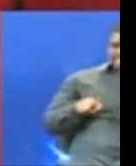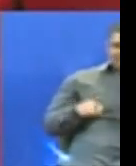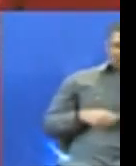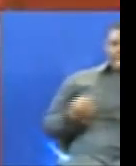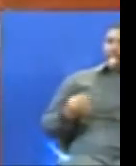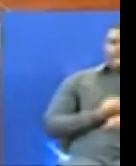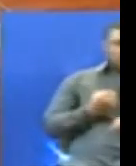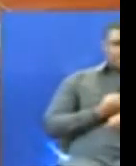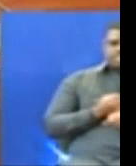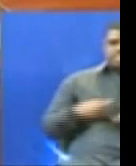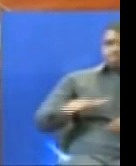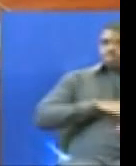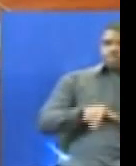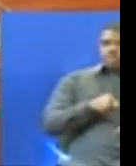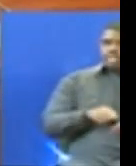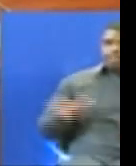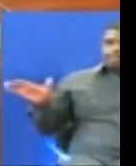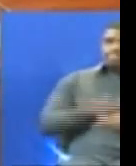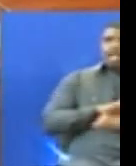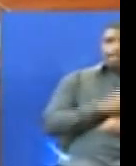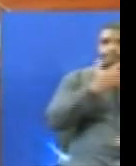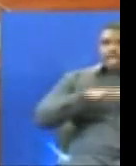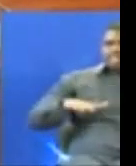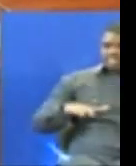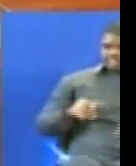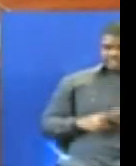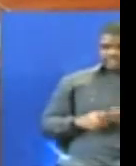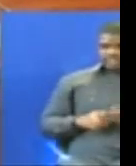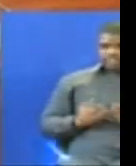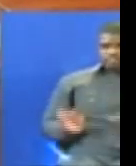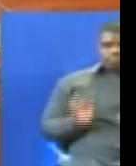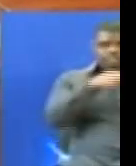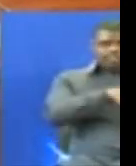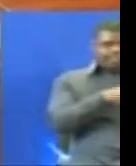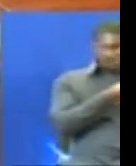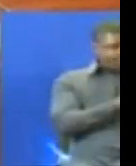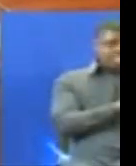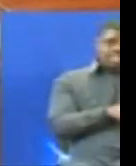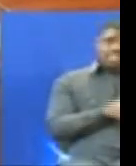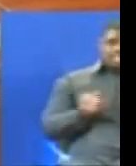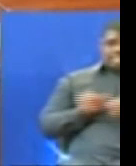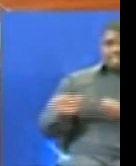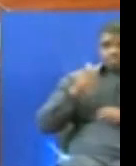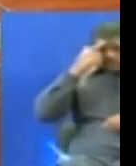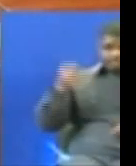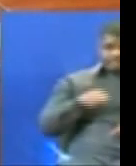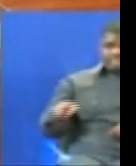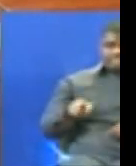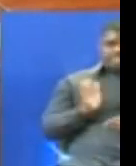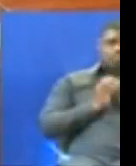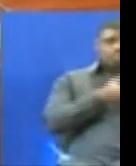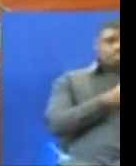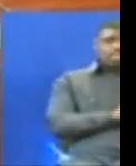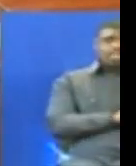kazi kutokana na kwamba maeneo haya yanakuwa yamejaa maji, kiasi kwamba hata tutakapoweka fedha hizi ambazo zimetengwa, ambazo naamini hizi ni kwa ajili ya